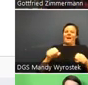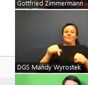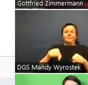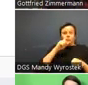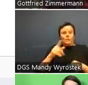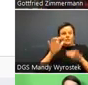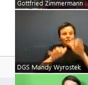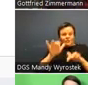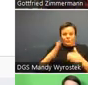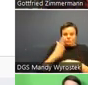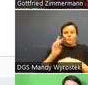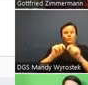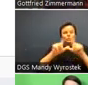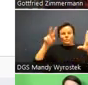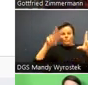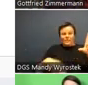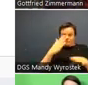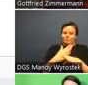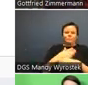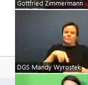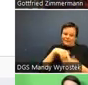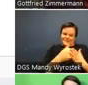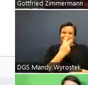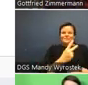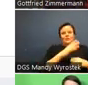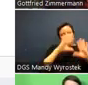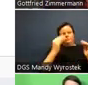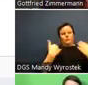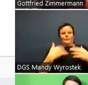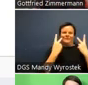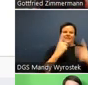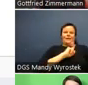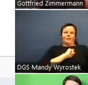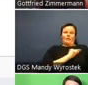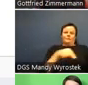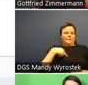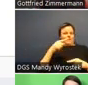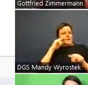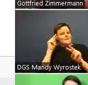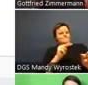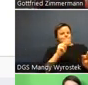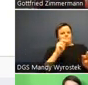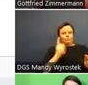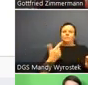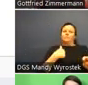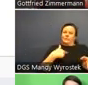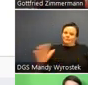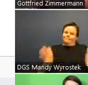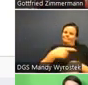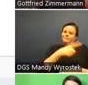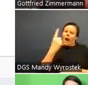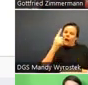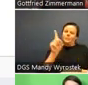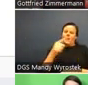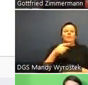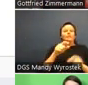im Blick haben sollten. Und ich ermutige Sie, selbst mal einen Screenreader auszuprobieren und über Ihr Dokument